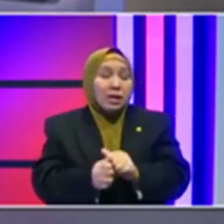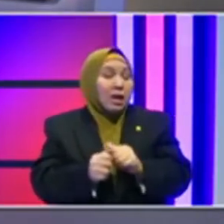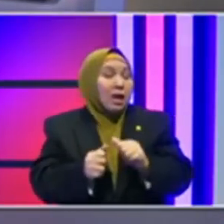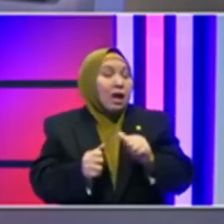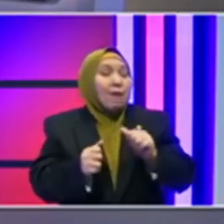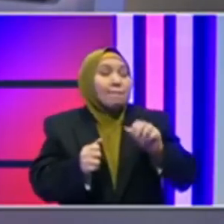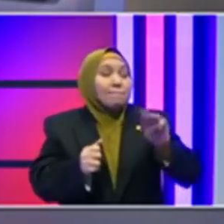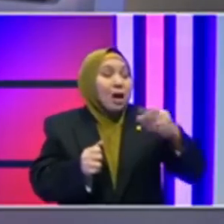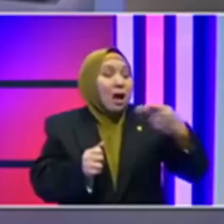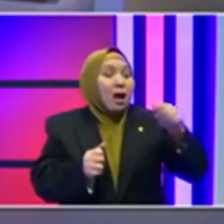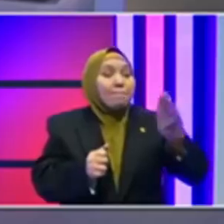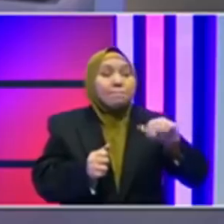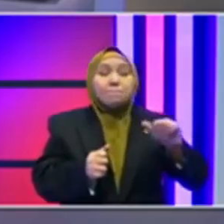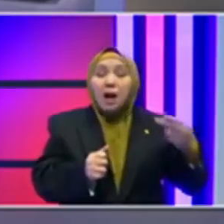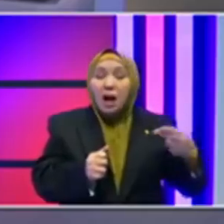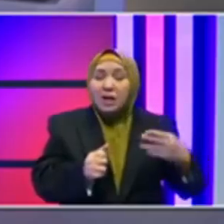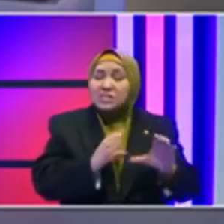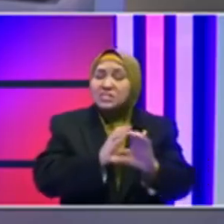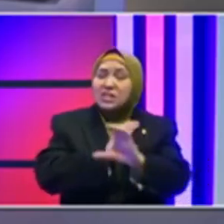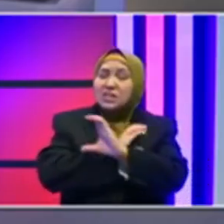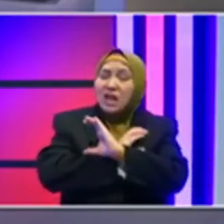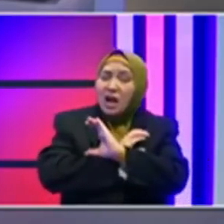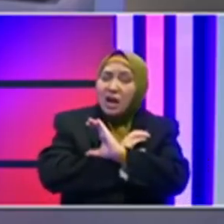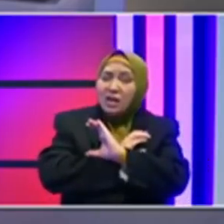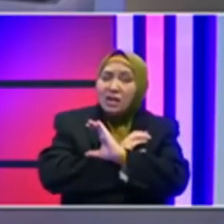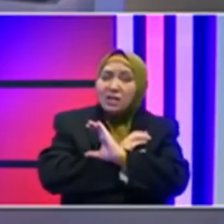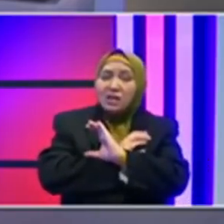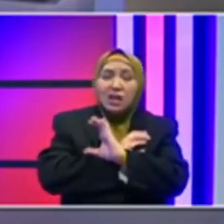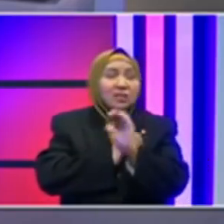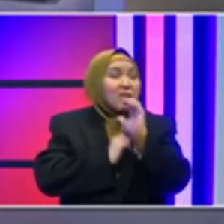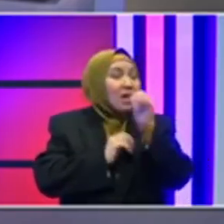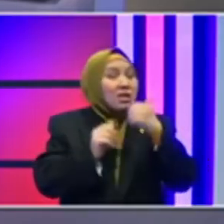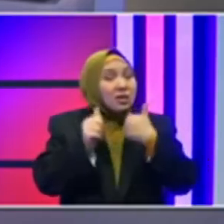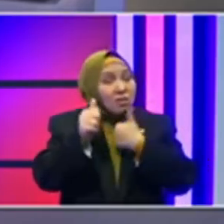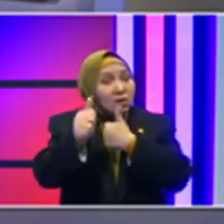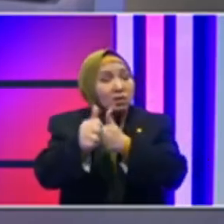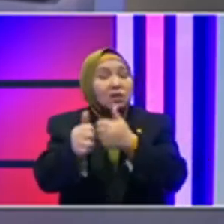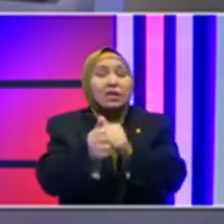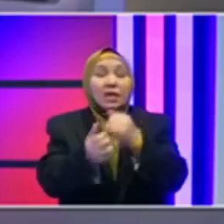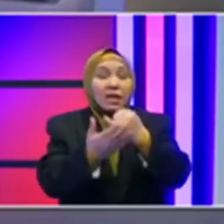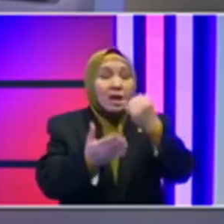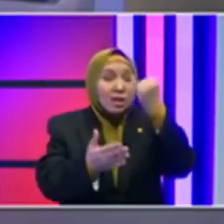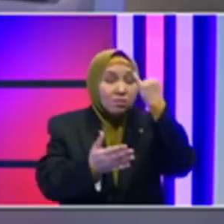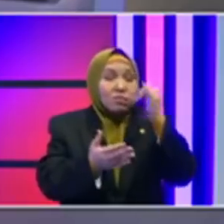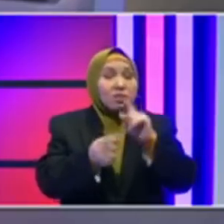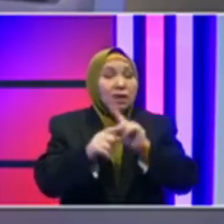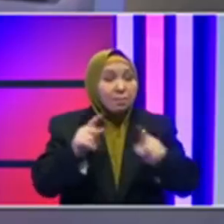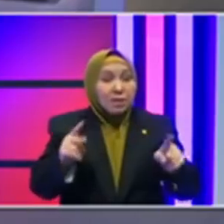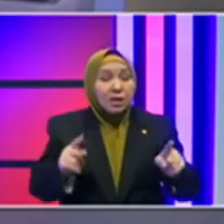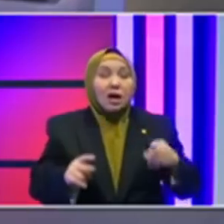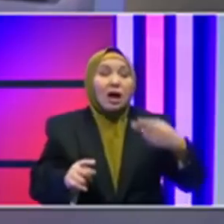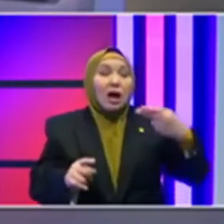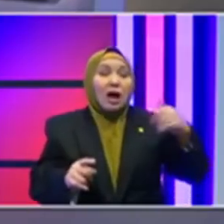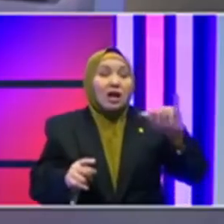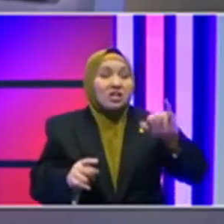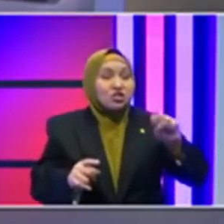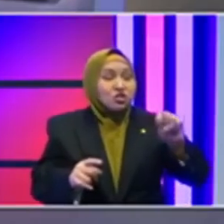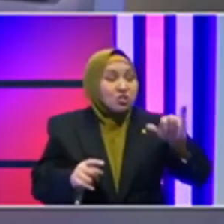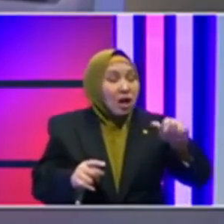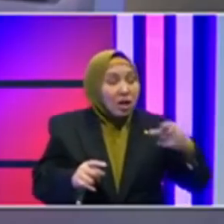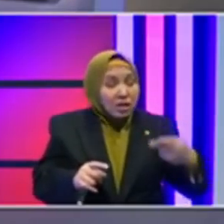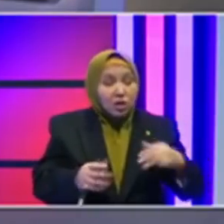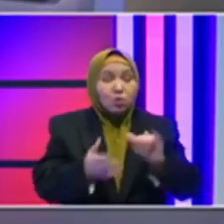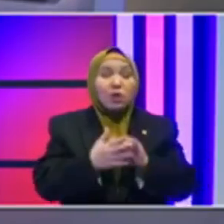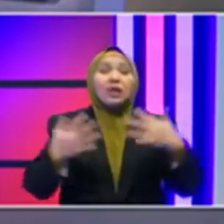tidak diiringi dengan kecintaan yang tidak diiringi dengan dengan ilmu tetapi hasyah itu adalah